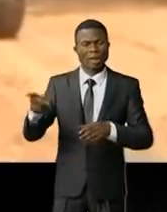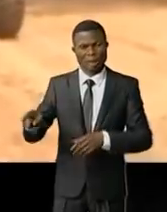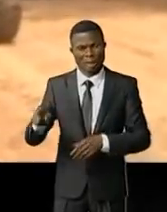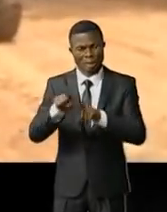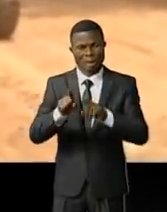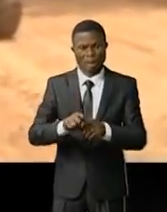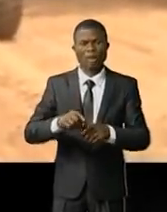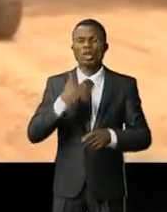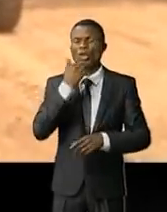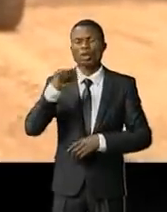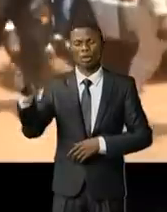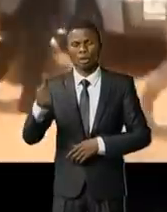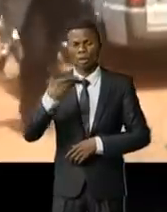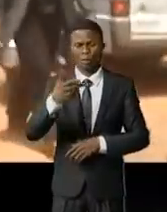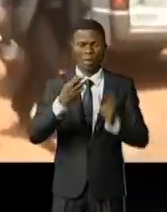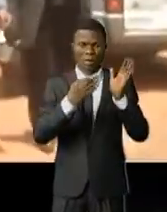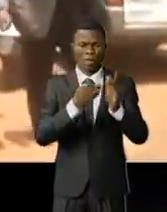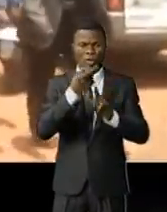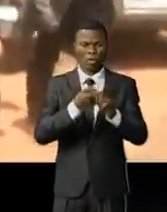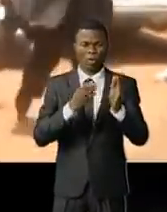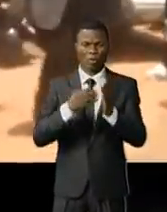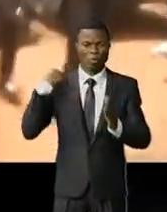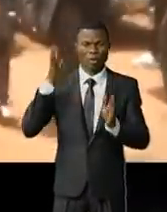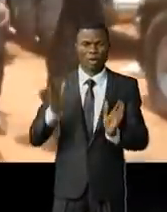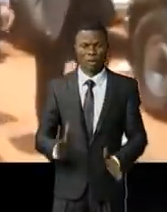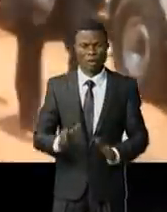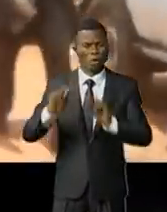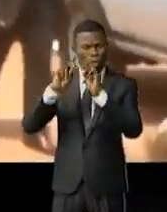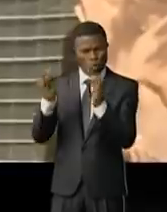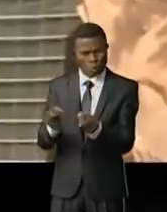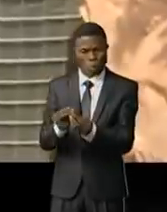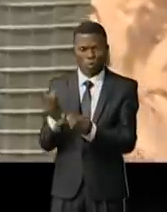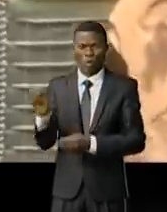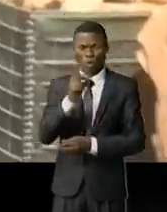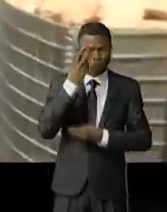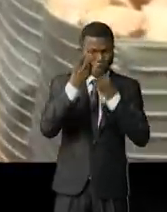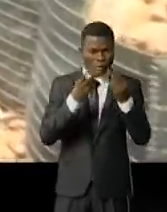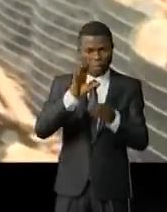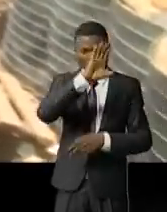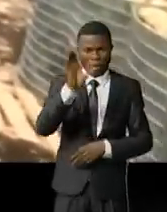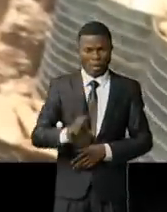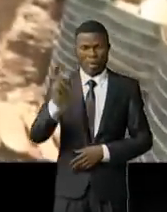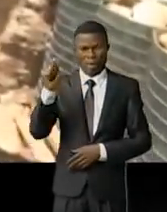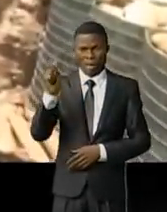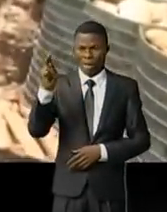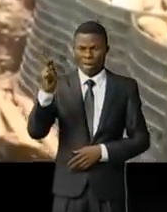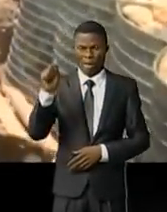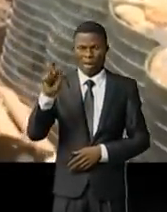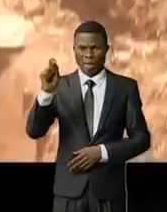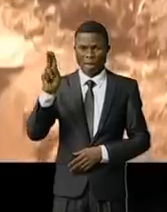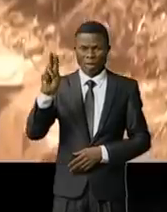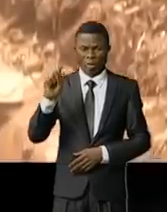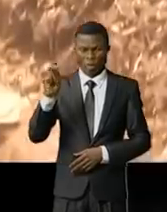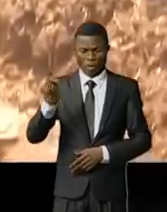des partenaires. Le mercredi 8 septembre, le gouverneur et sa délégation ont visité dans la commune de Kadutu les tronçons